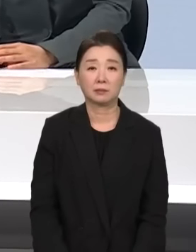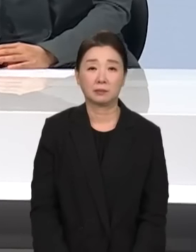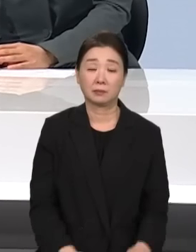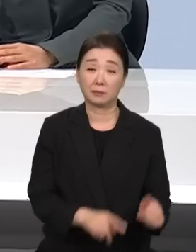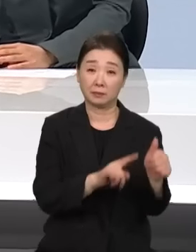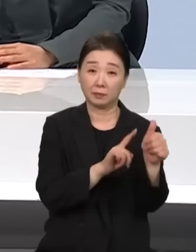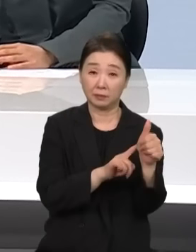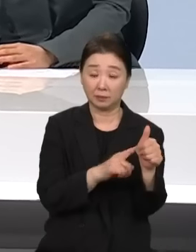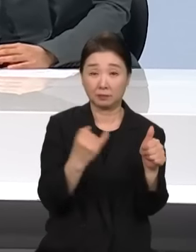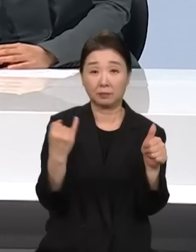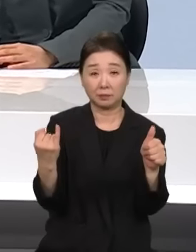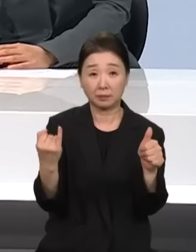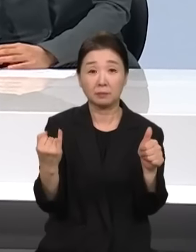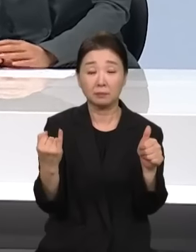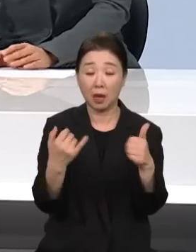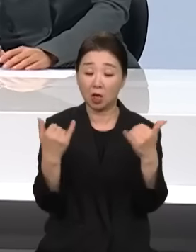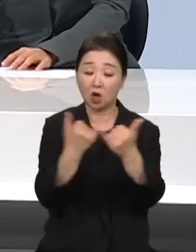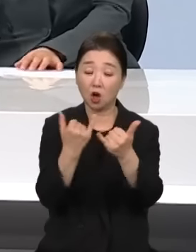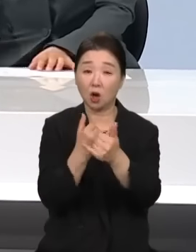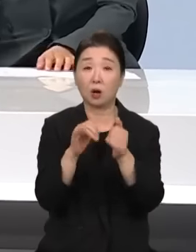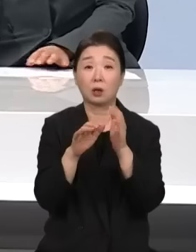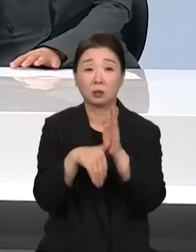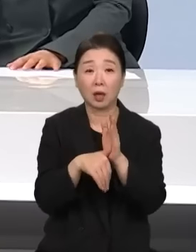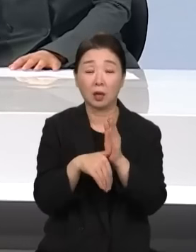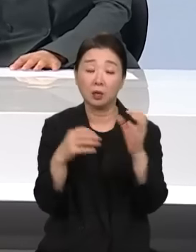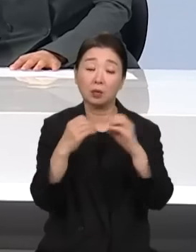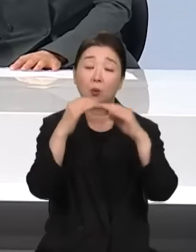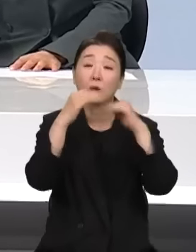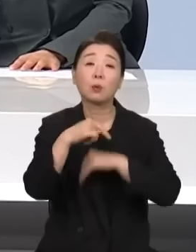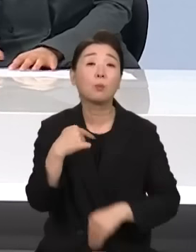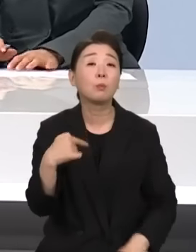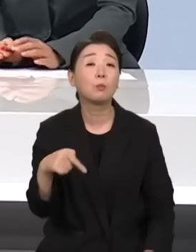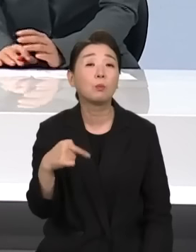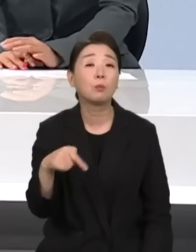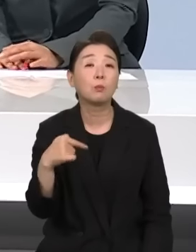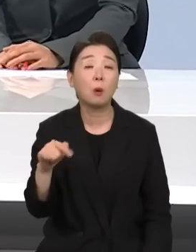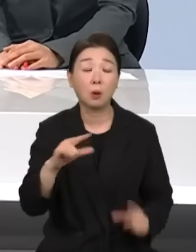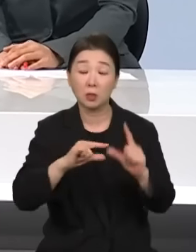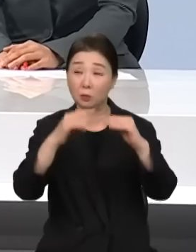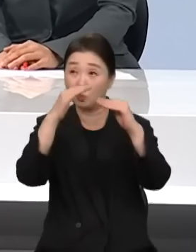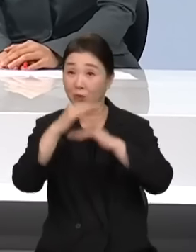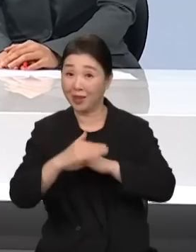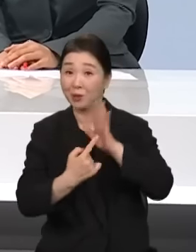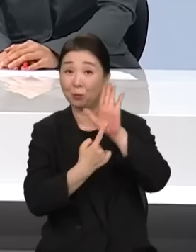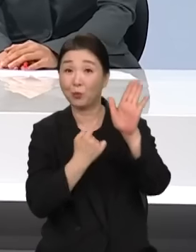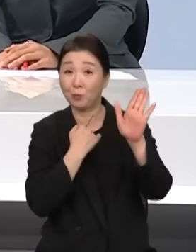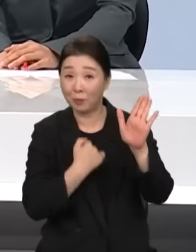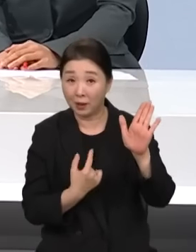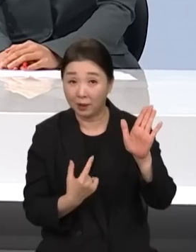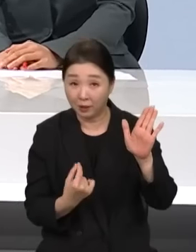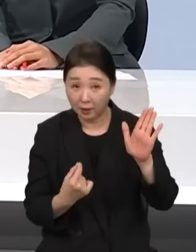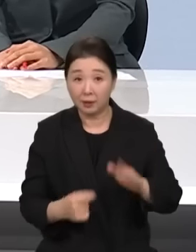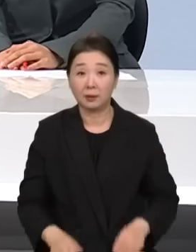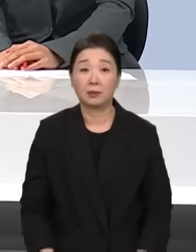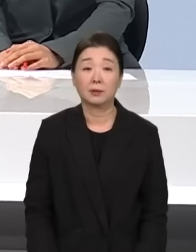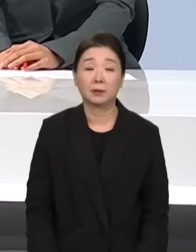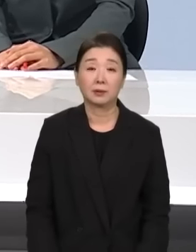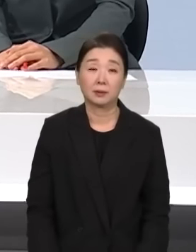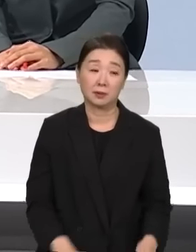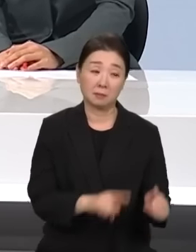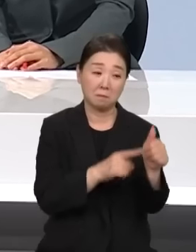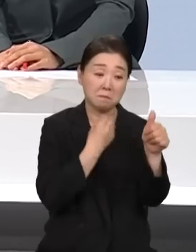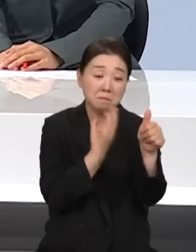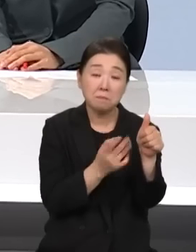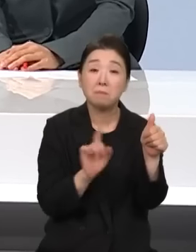이종호 씨와 김건희 여사가 연락을 주고받으면서 어떤 대화가 오갔는지 그 일부 내용도 저희가 보도를 해 드렸는데 그니까 이종호 씨 진술에